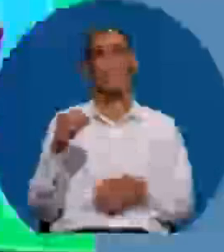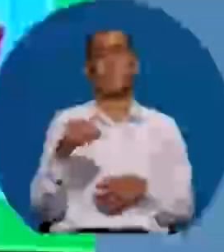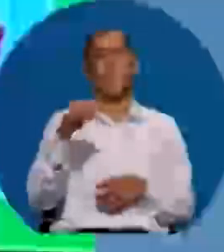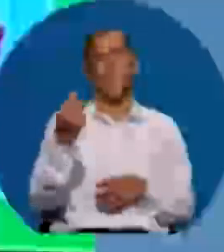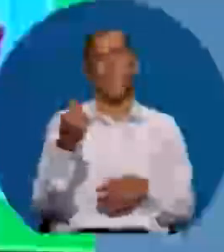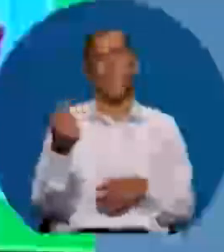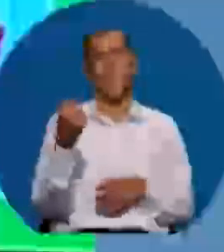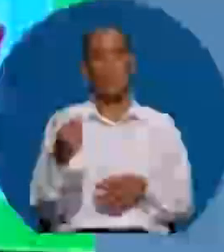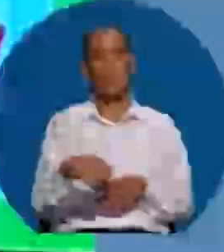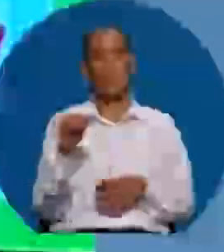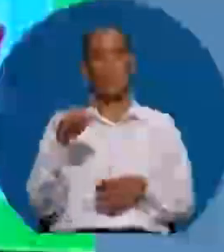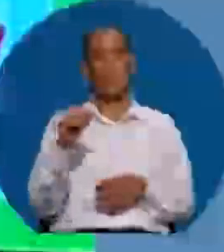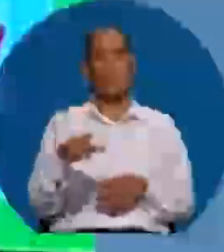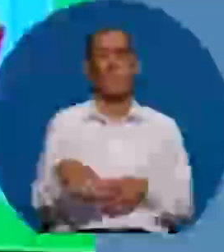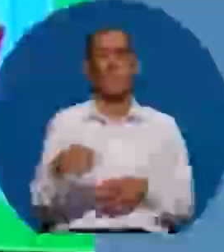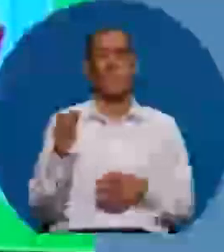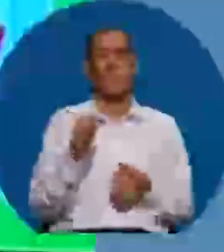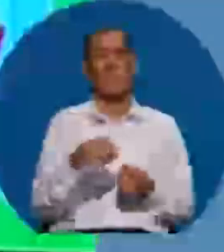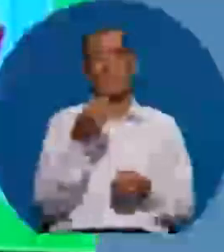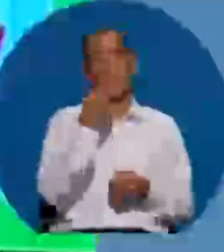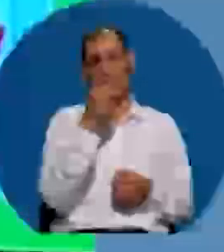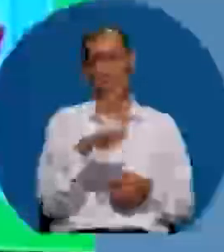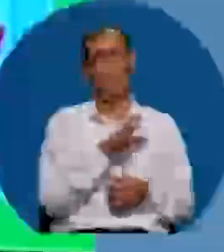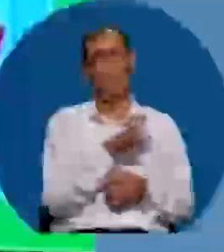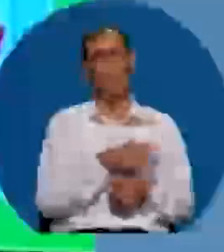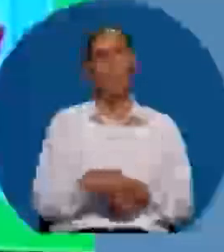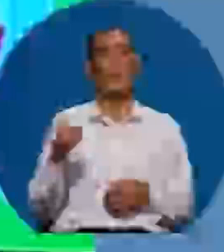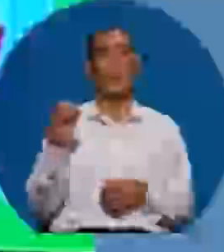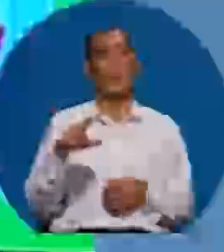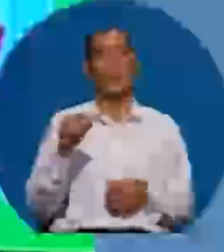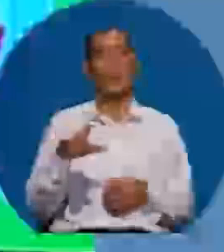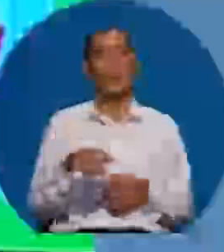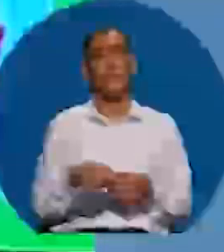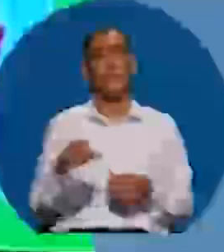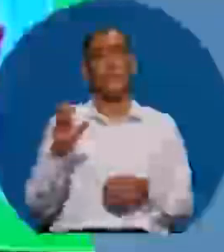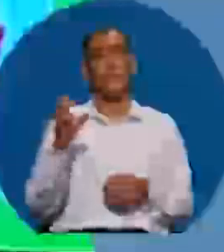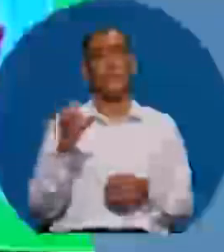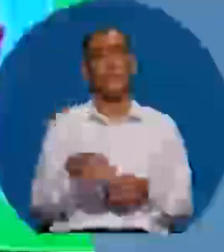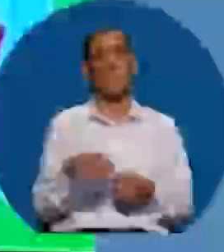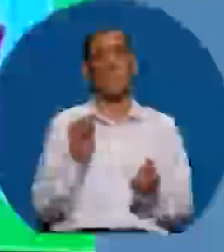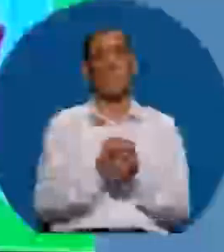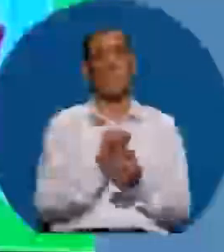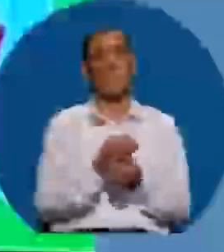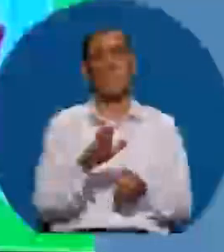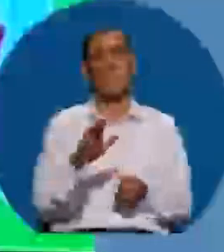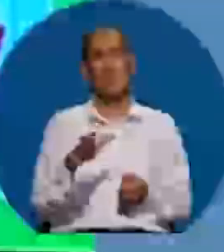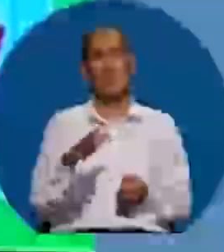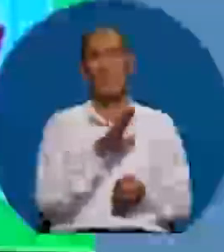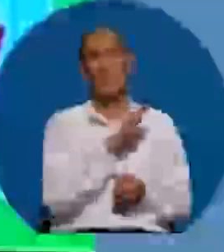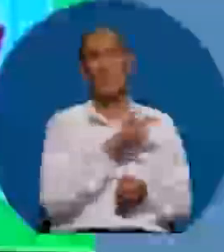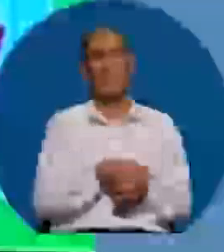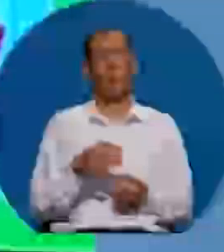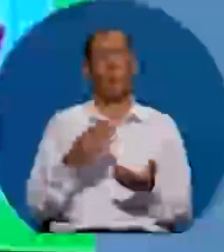бидай ас екен, алтын күміз тас екен. Нанның ұсағы да нан. Ашлықта